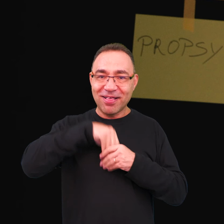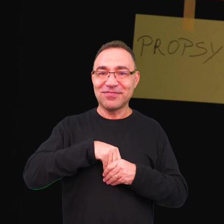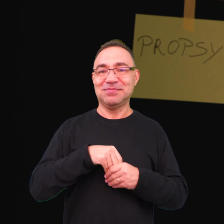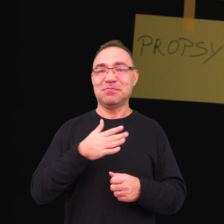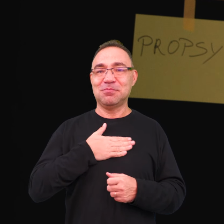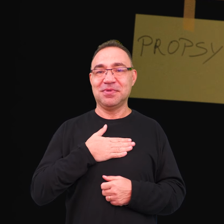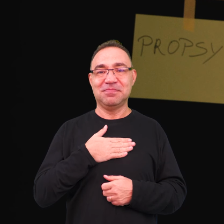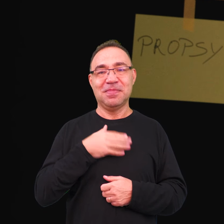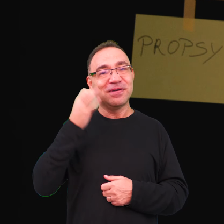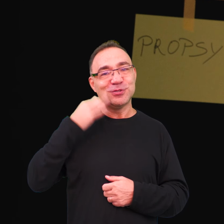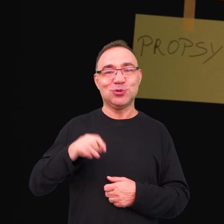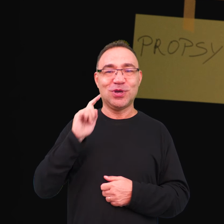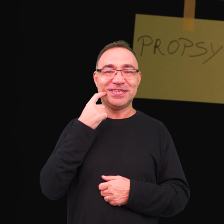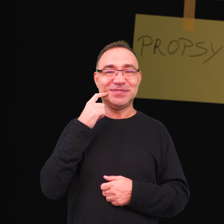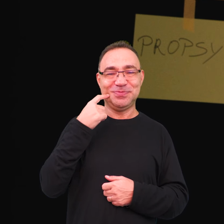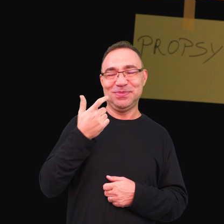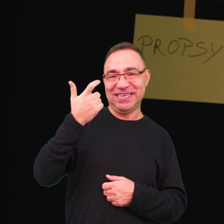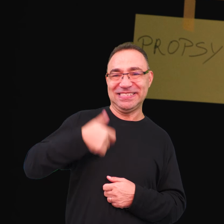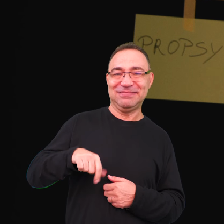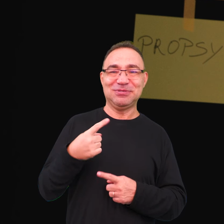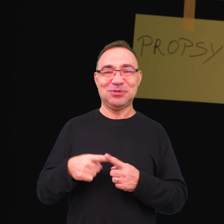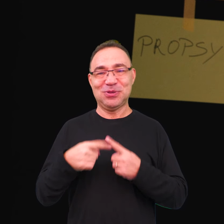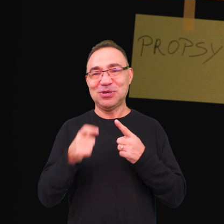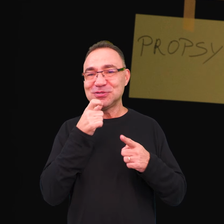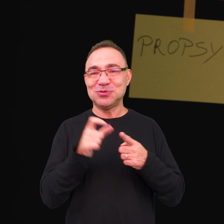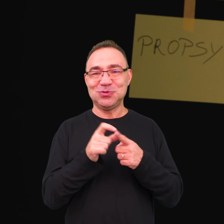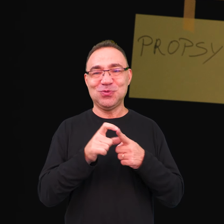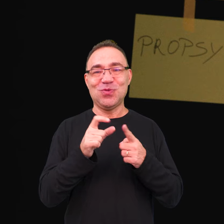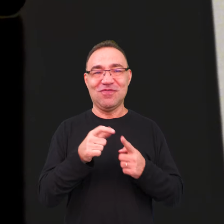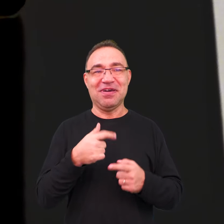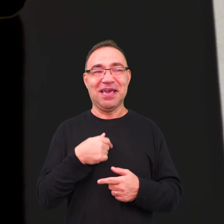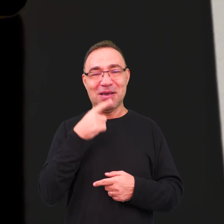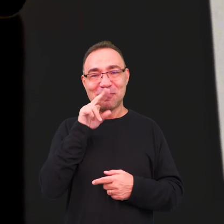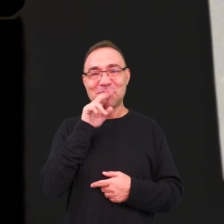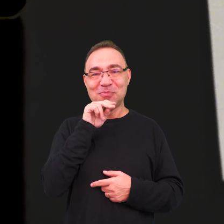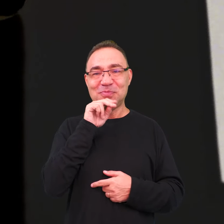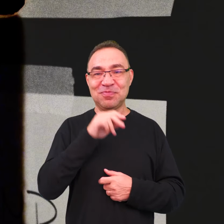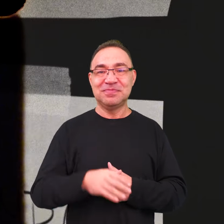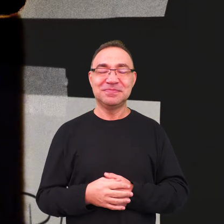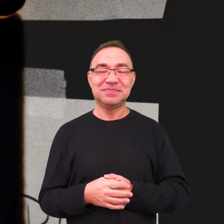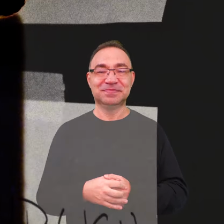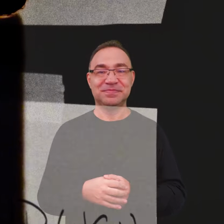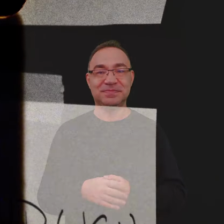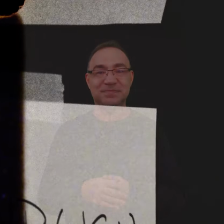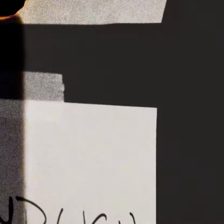języka. Nawet się córka śmiała ze mnie, że takiego słowa używam.